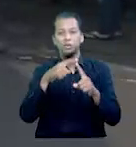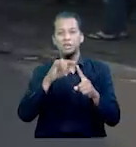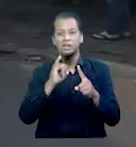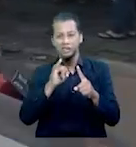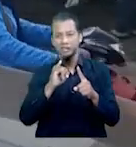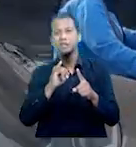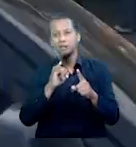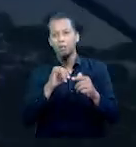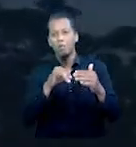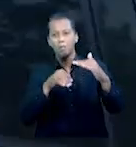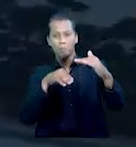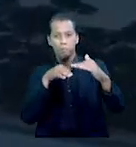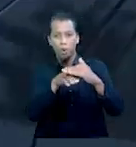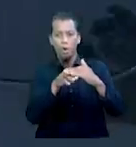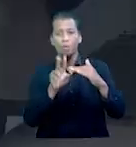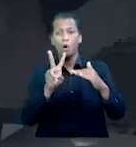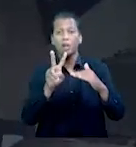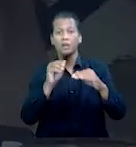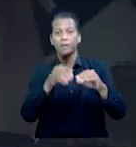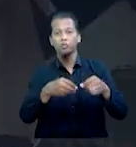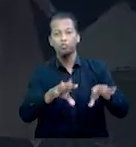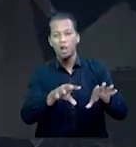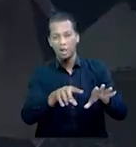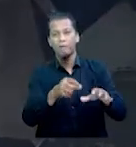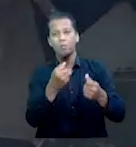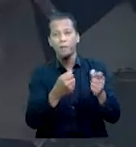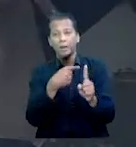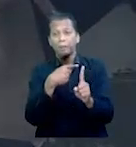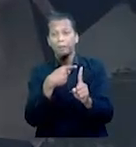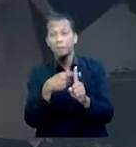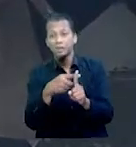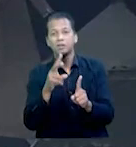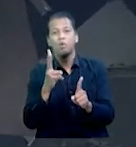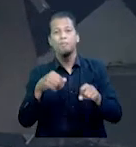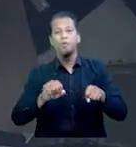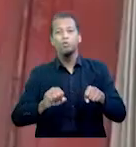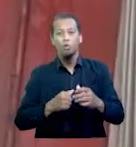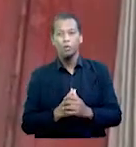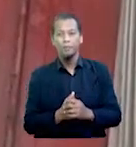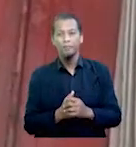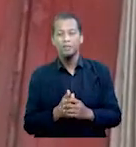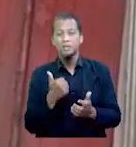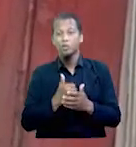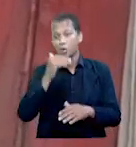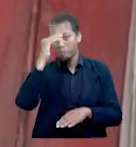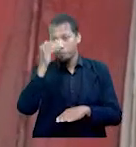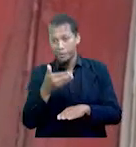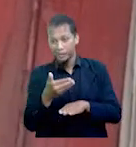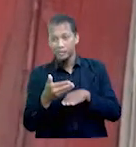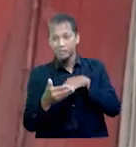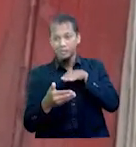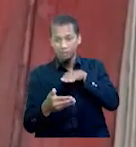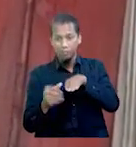tadi. Kejadian berawal saat bus berupaya menghindari motor yang memotong jalan di depannya. Supir bus yang kaget banting setir hingga menabrak